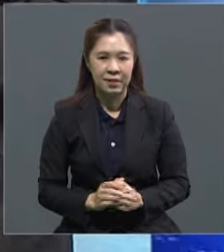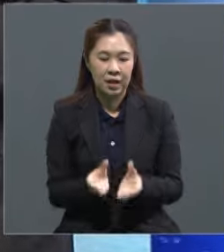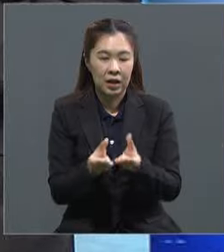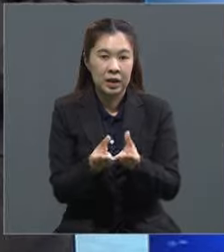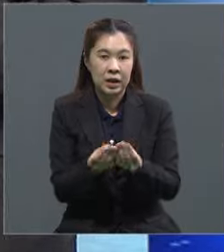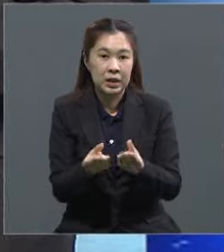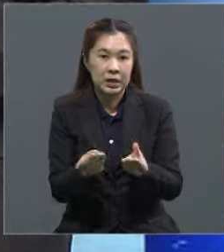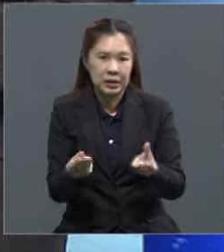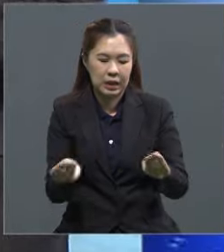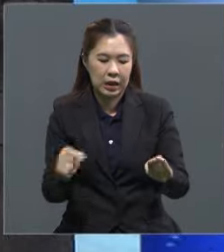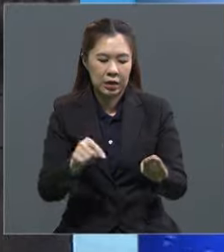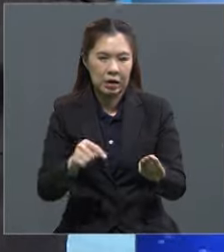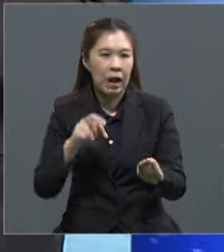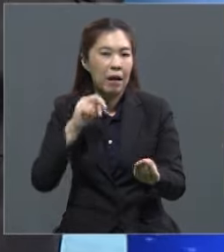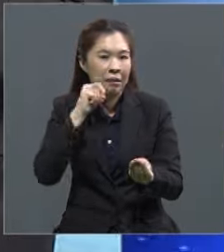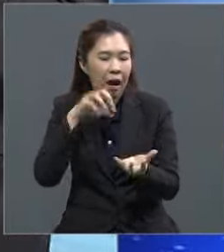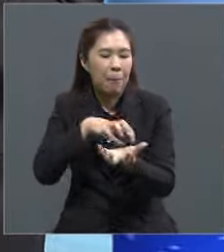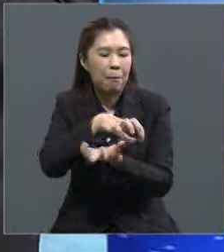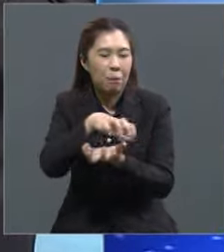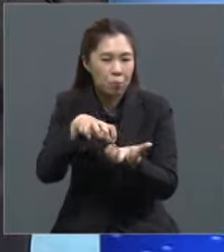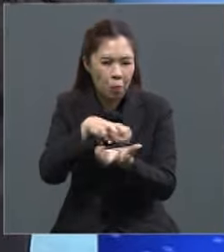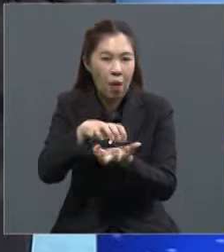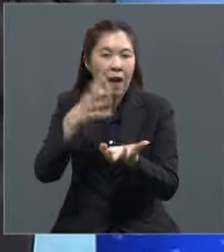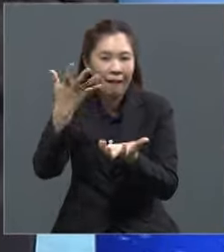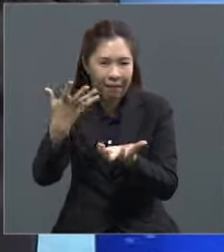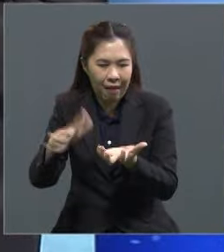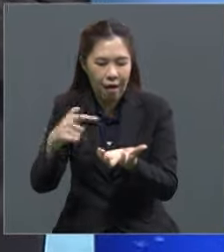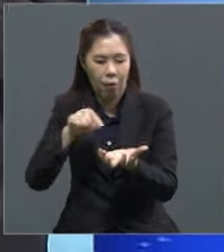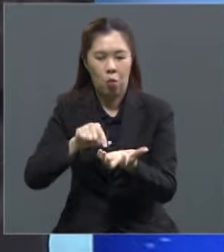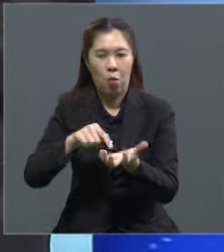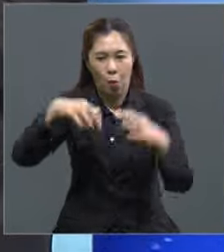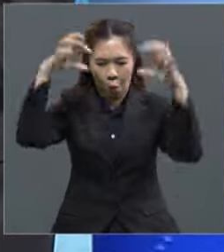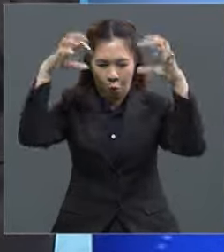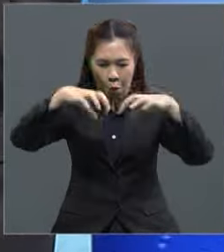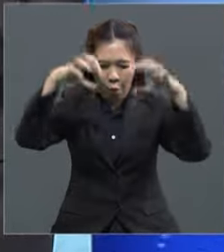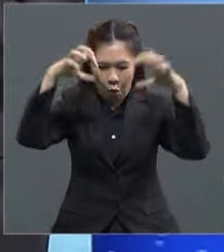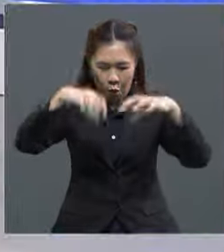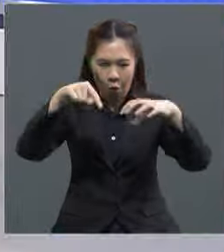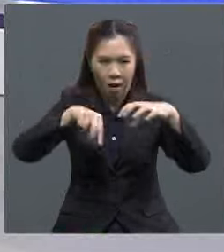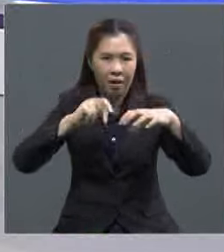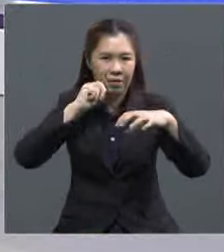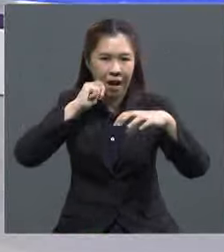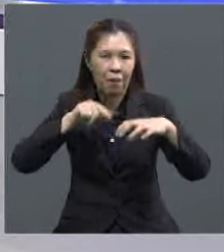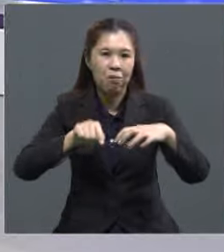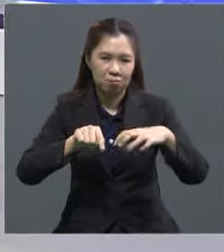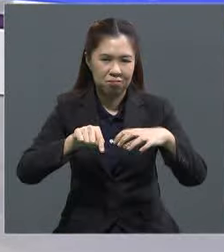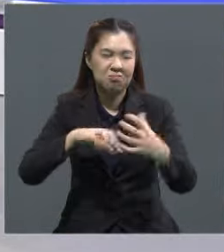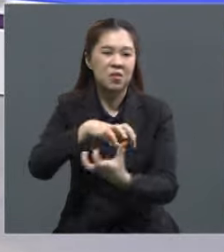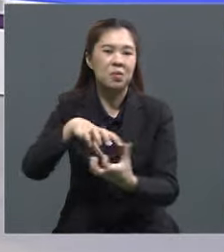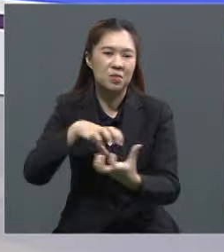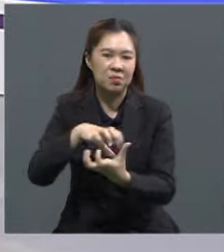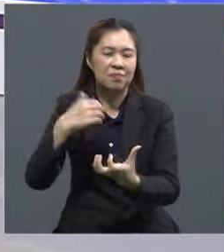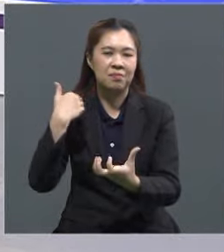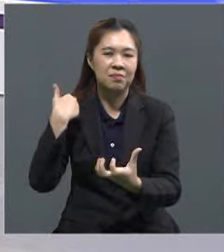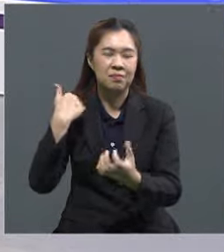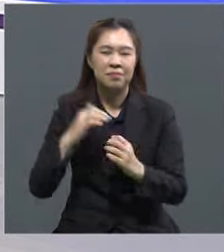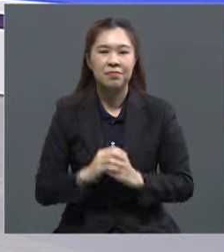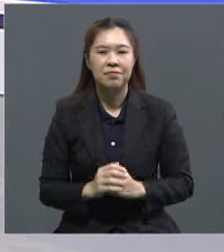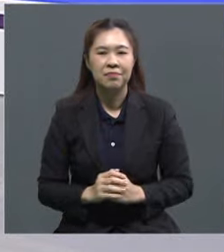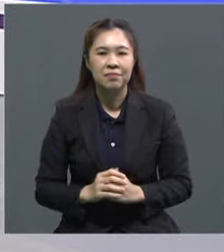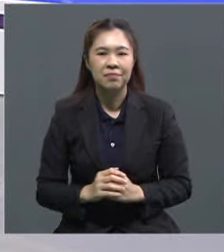ข้างที่จะอุ้มน้ำไว้หมดละฝนที่ตกมาเนี่ยมันค่อนข้างที่จะกลายเป็นในส่วนของปริมาณน้ำท่าเกือบหมดเพราะฉะนั้นกายเป็น